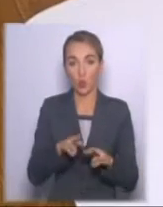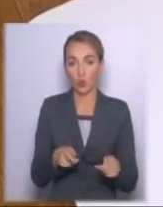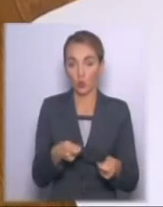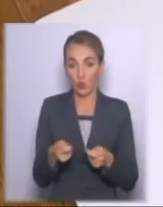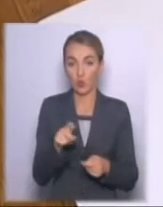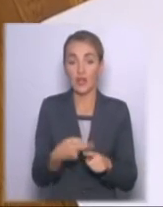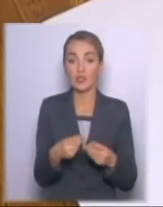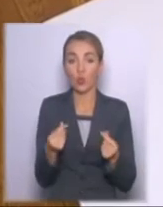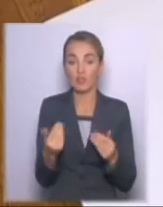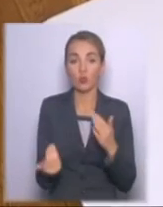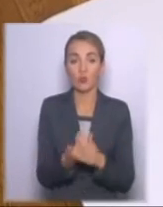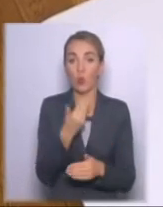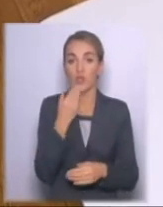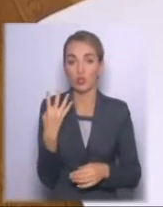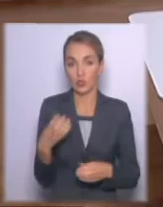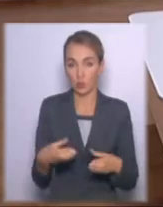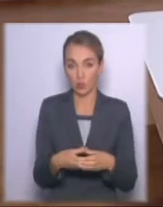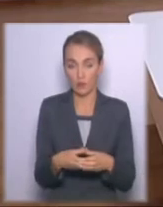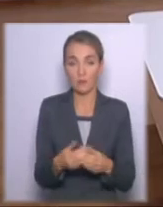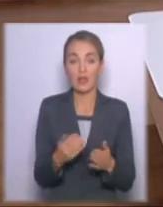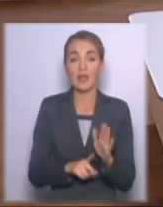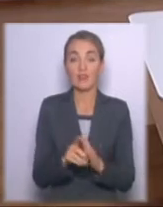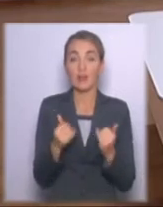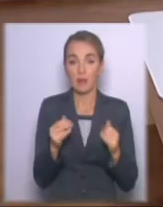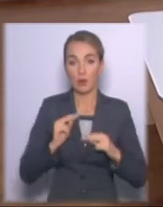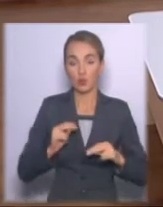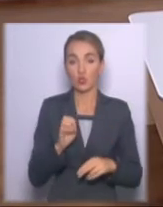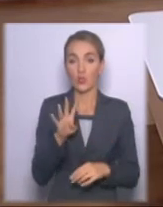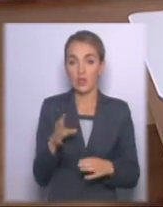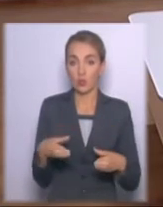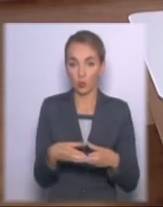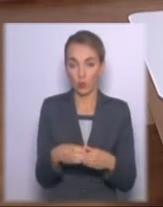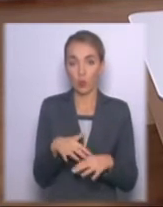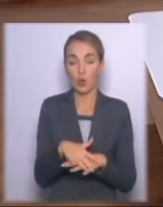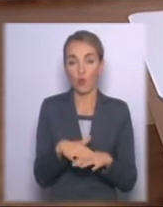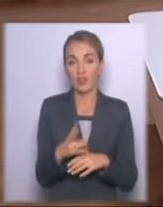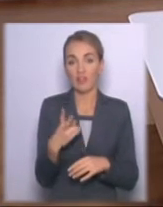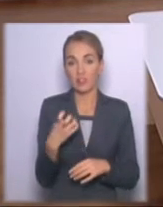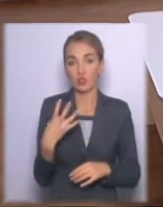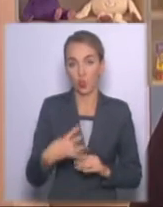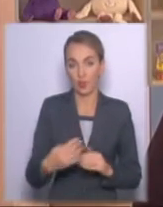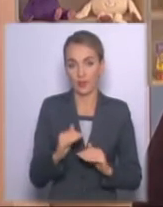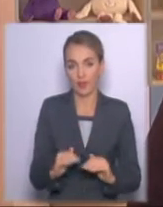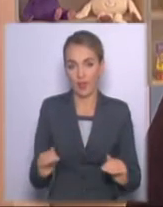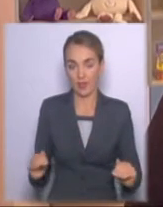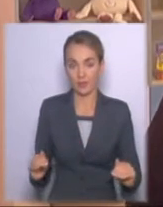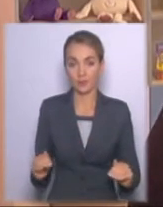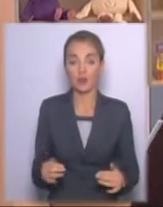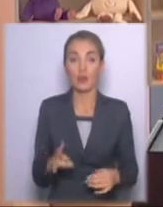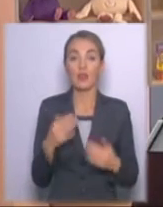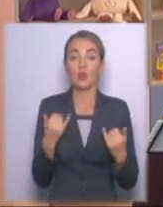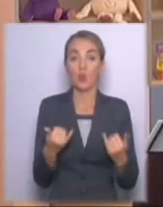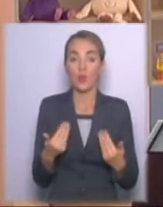ці кошти відновили останні 4 групи. Відтепер у садочку працює 14 груп, розрахованих на 240 дітей. На сьогодні